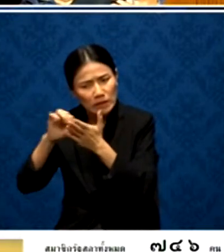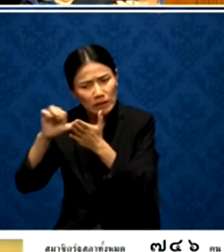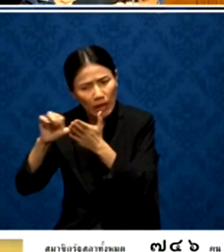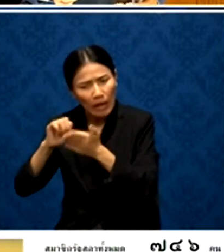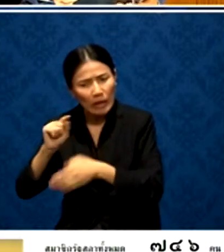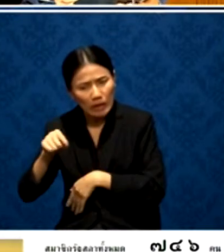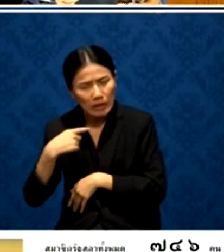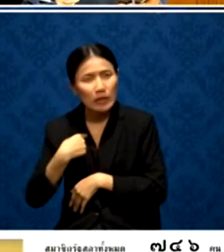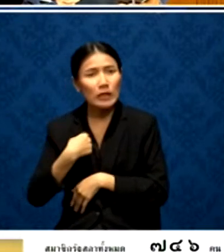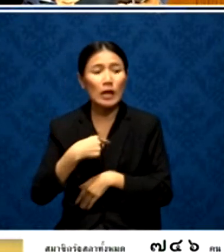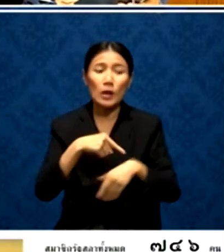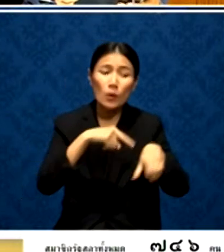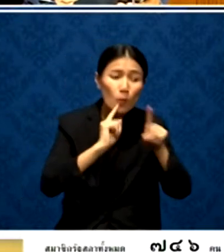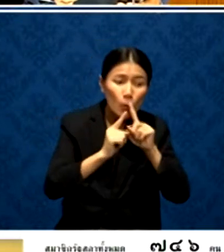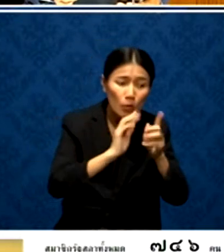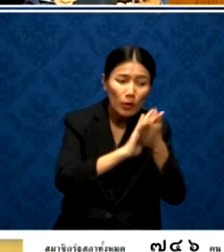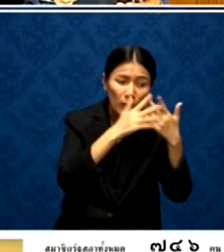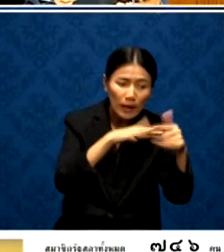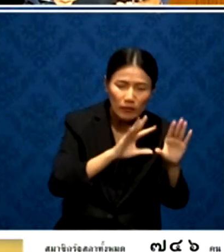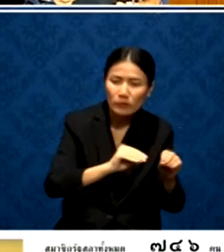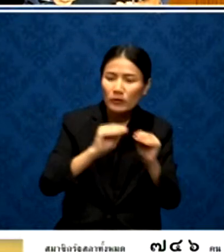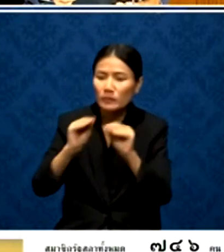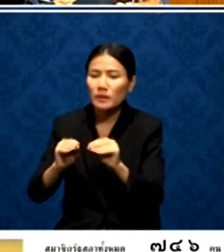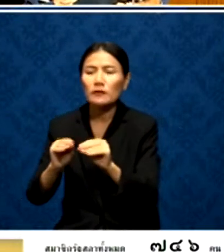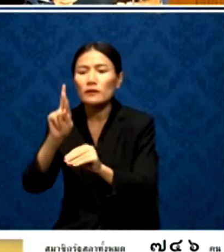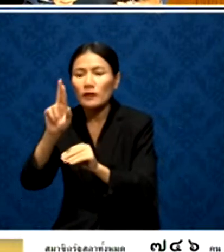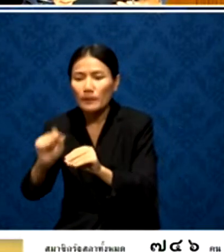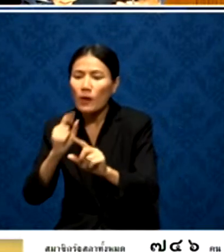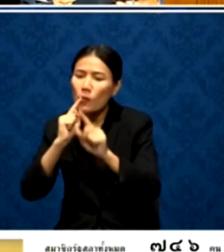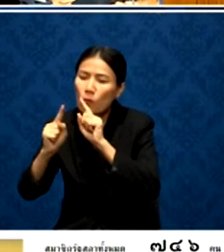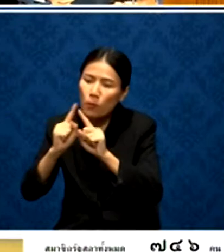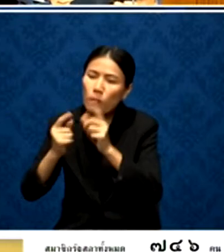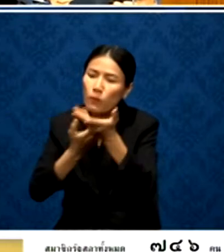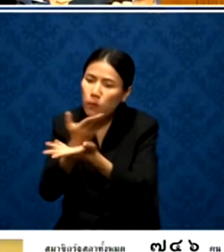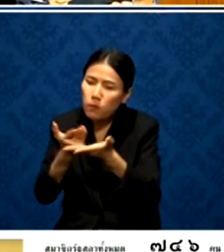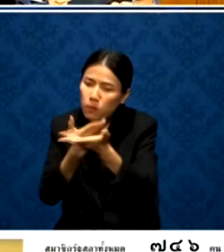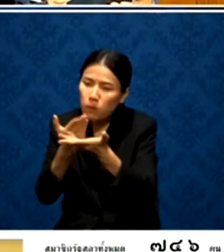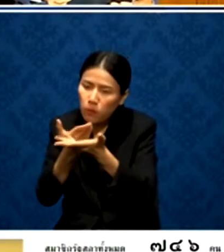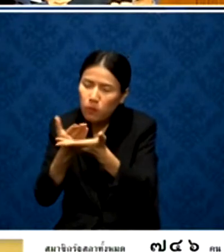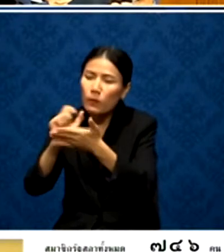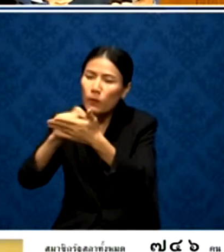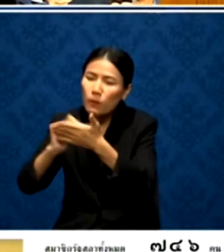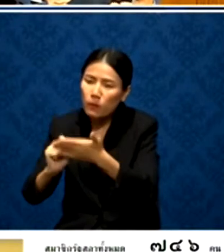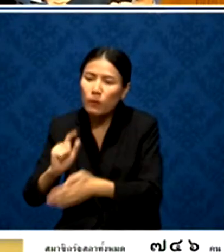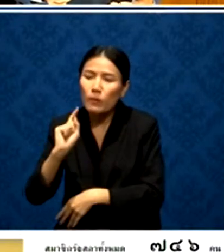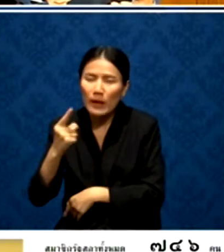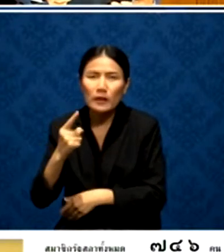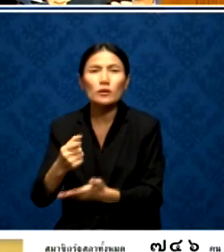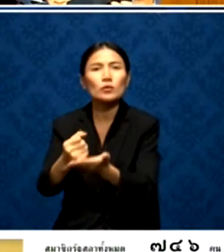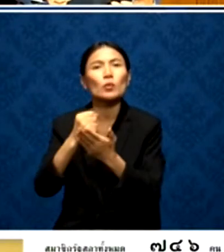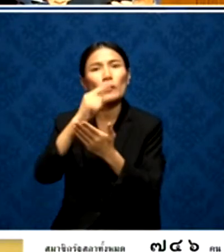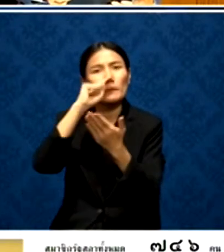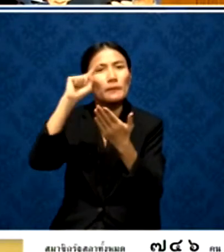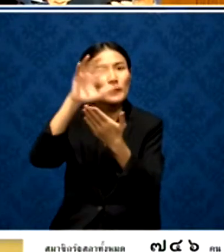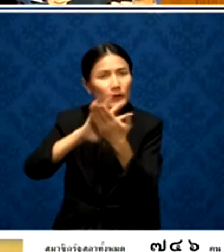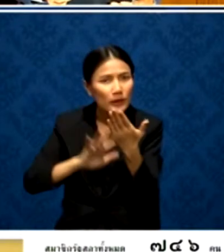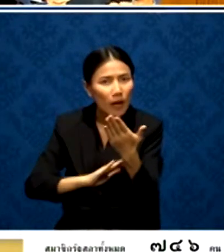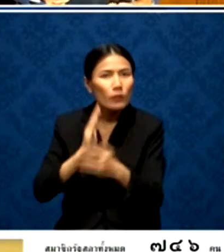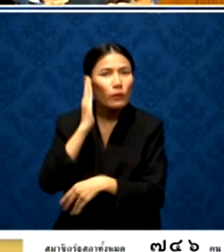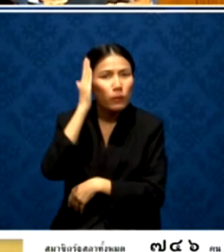รัฐสภาเพื่อให้ประเทศสามารถเดินต่อไปข้างหน้าได้อย่างมั่นคง